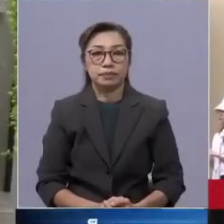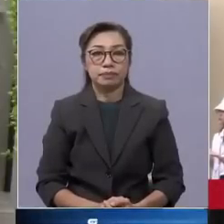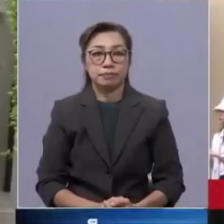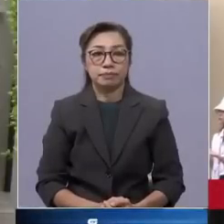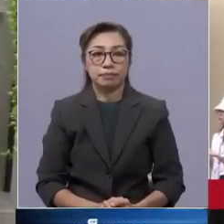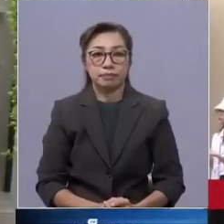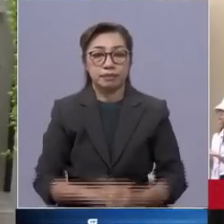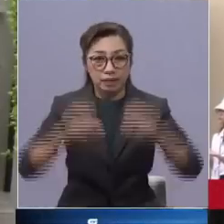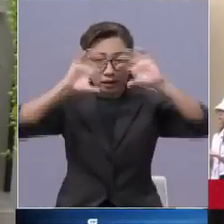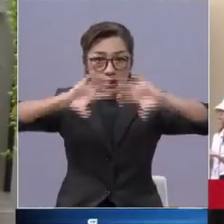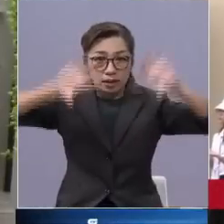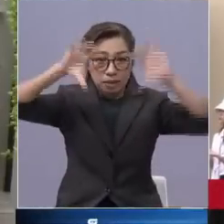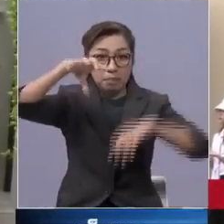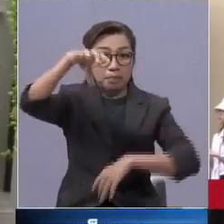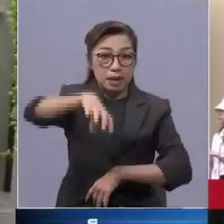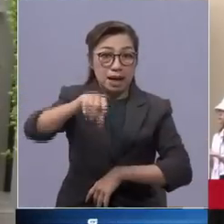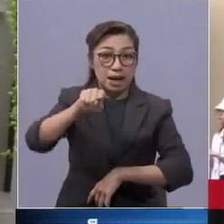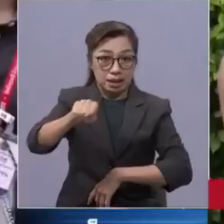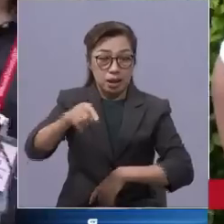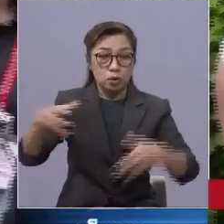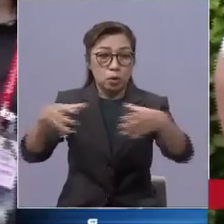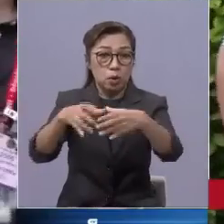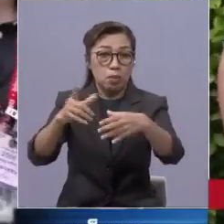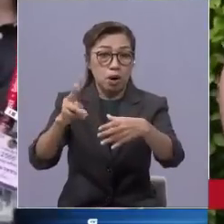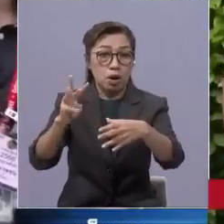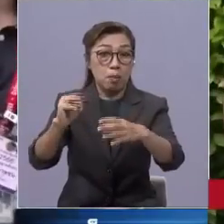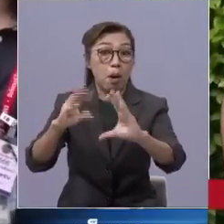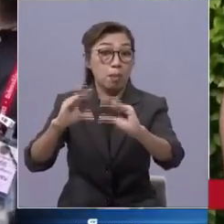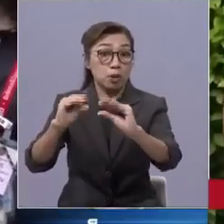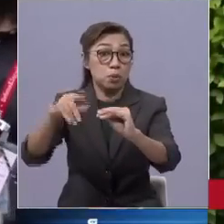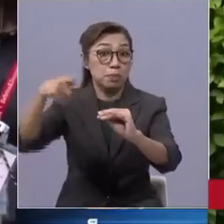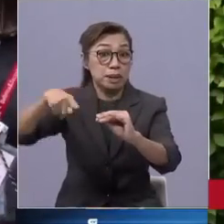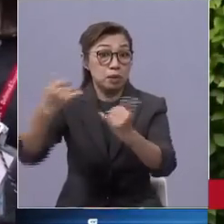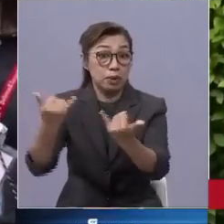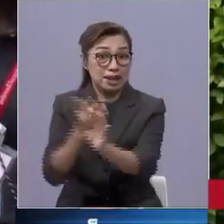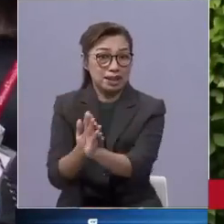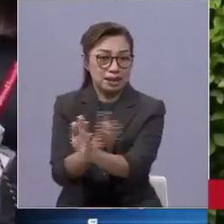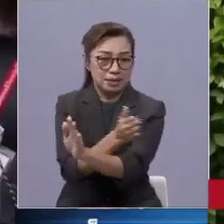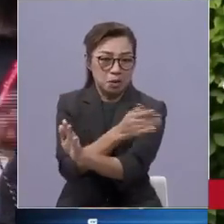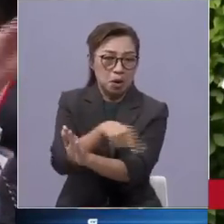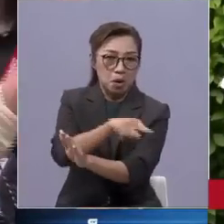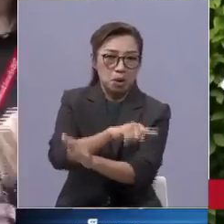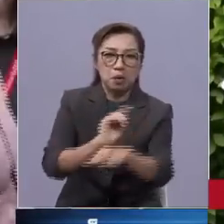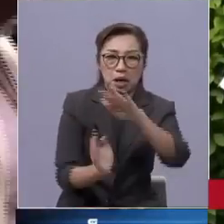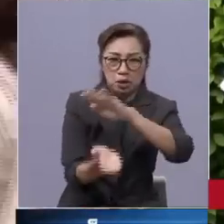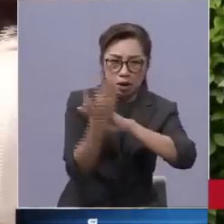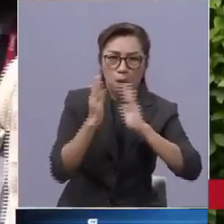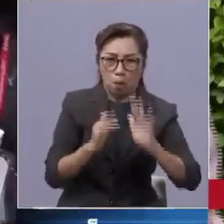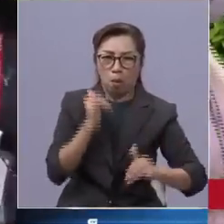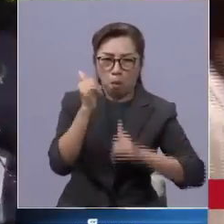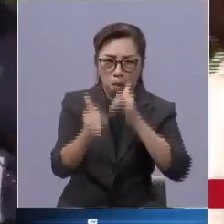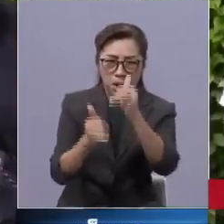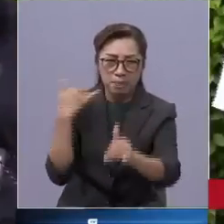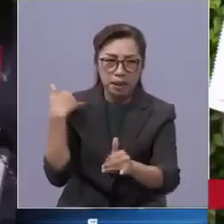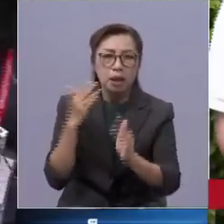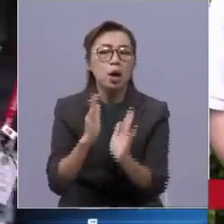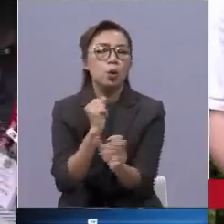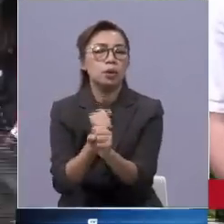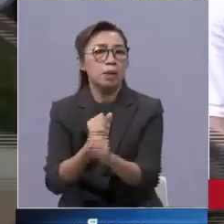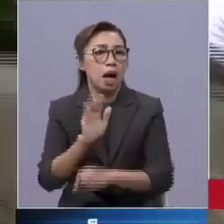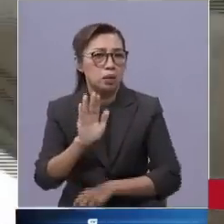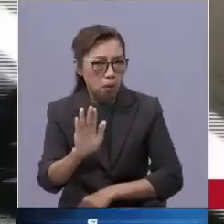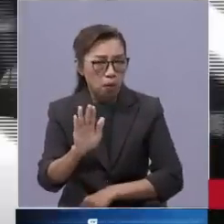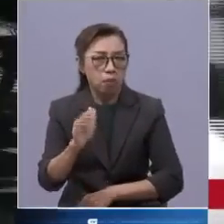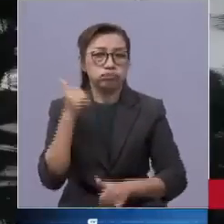บรรยากาศที่ทำเนียบรัฐบาลก่อนการประชุมคณะรัฐมนตรีนัดพิเศษนะครับคึกคักตั้งแต่ช่วงเช้าทั้งในส่วนของข้าราชการทำเนียบรัฐบ